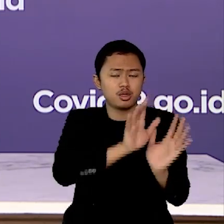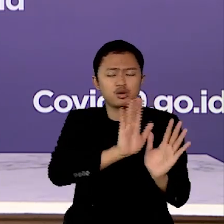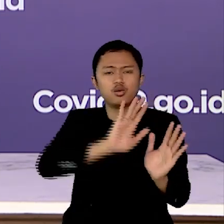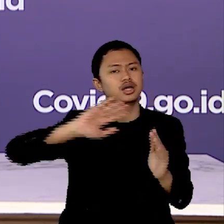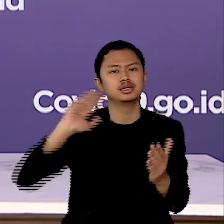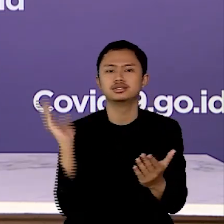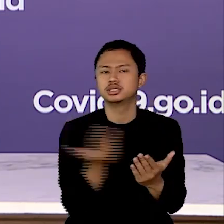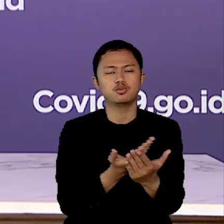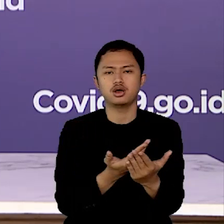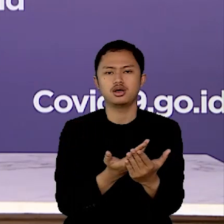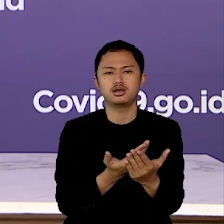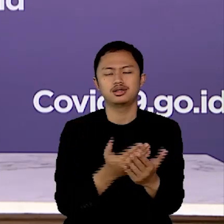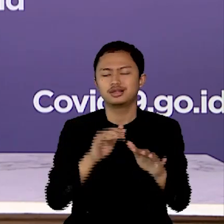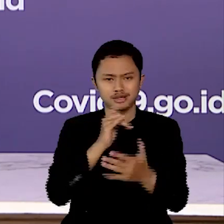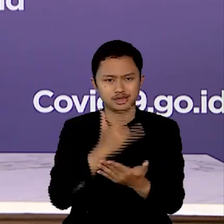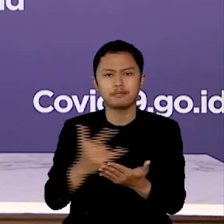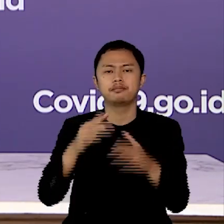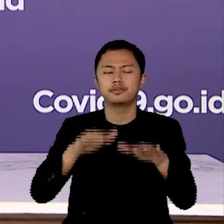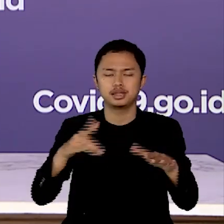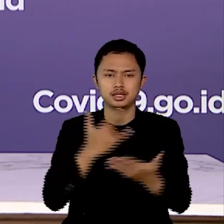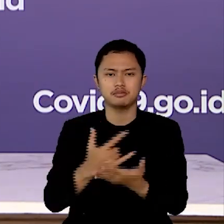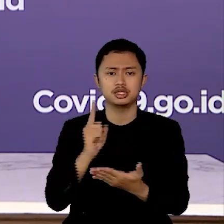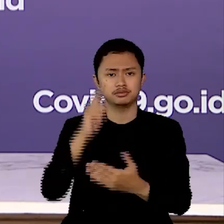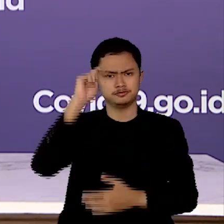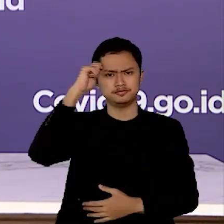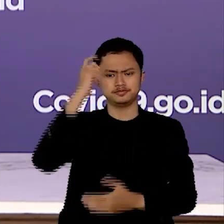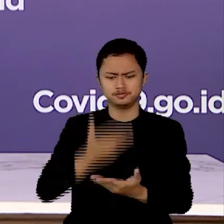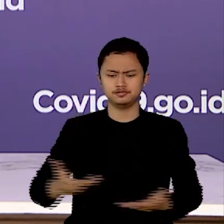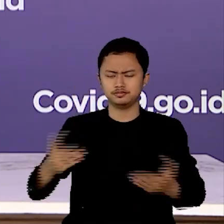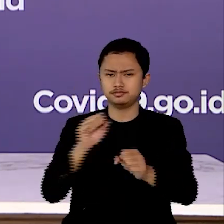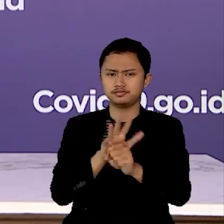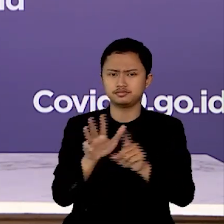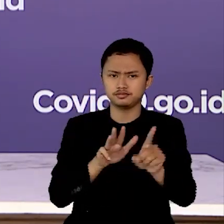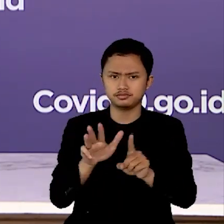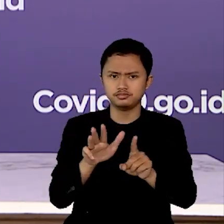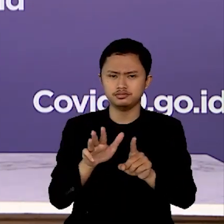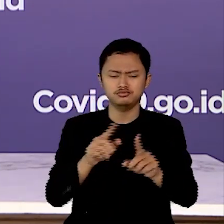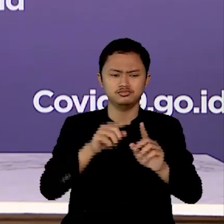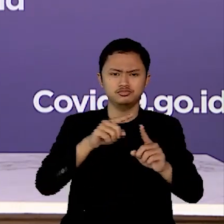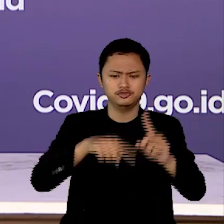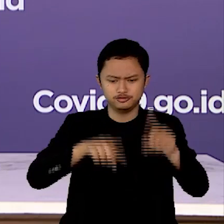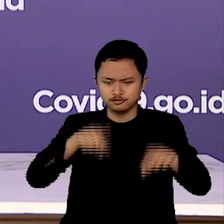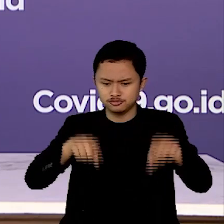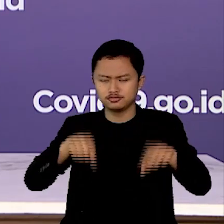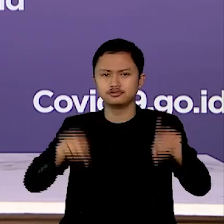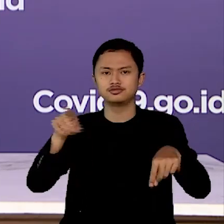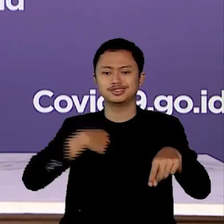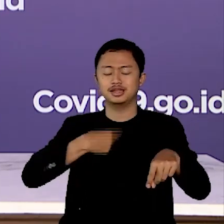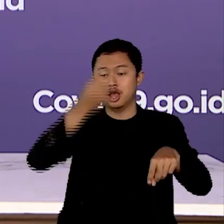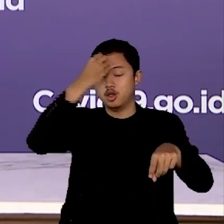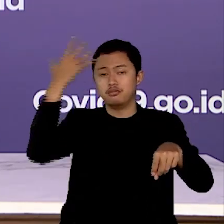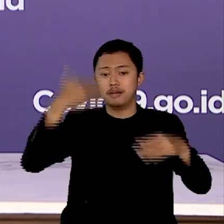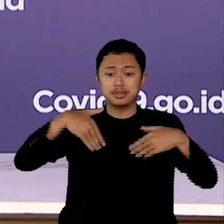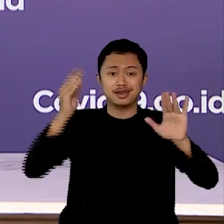daerah itu tetapi juga untuk daerah lainnya ingat bahwa kondisi pandemic v19 sangat dinamis jika kita lengah